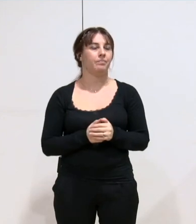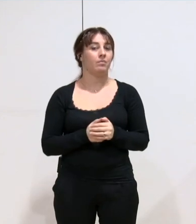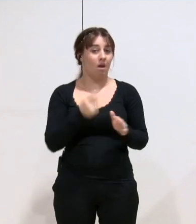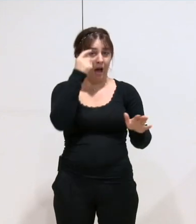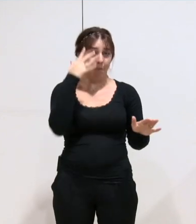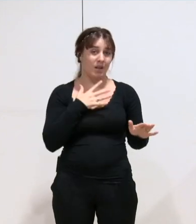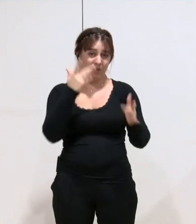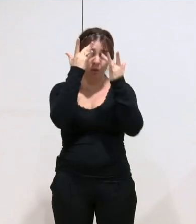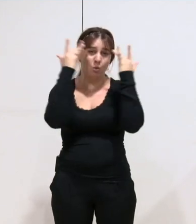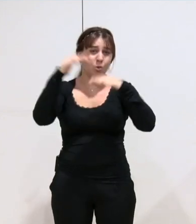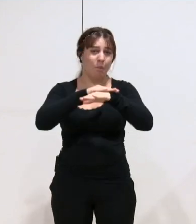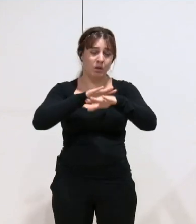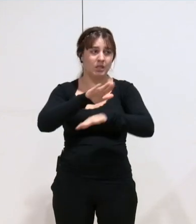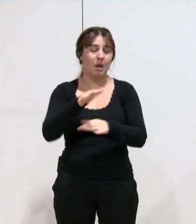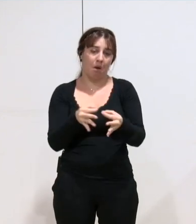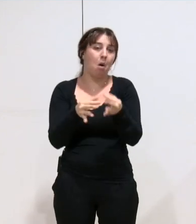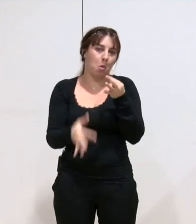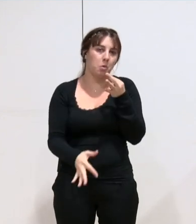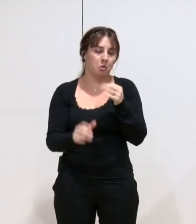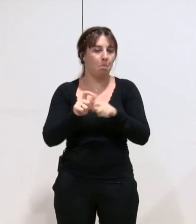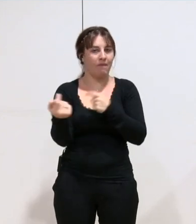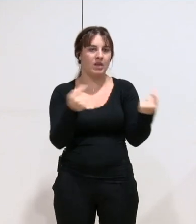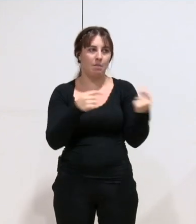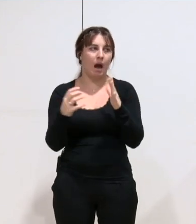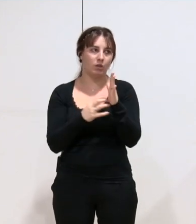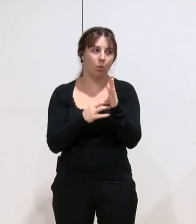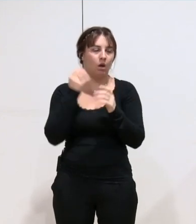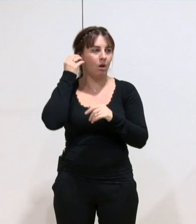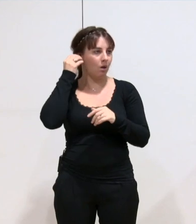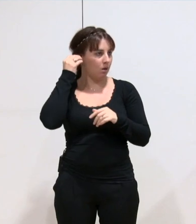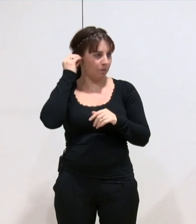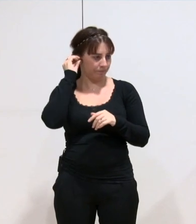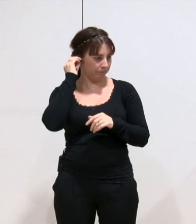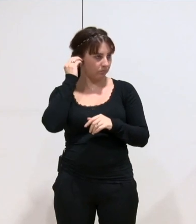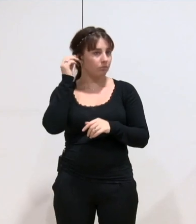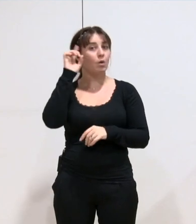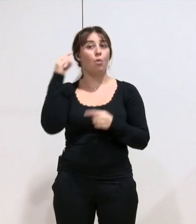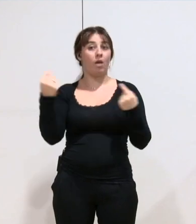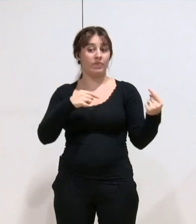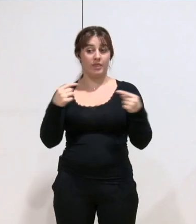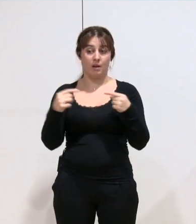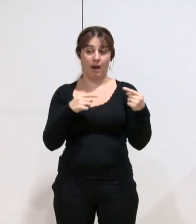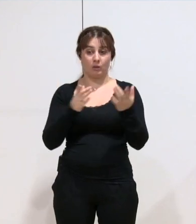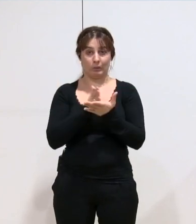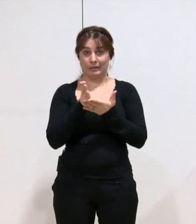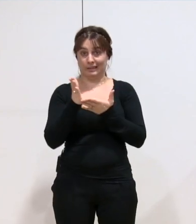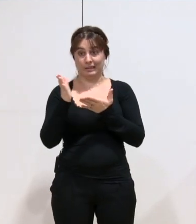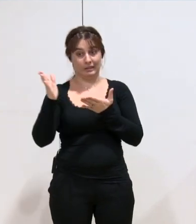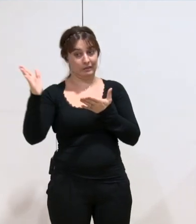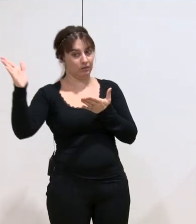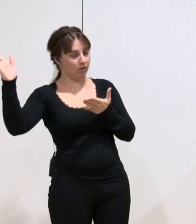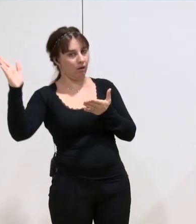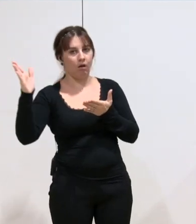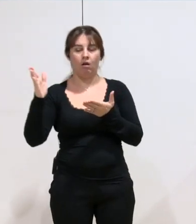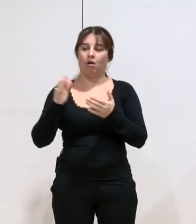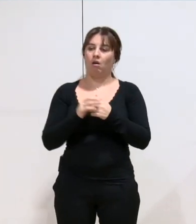culturelle-là, et je conclurai là-dessus le débat sur cette délibération, puisque c'est un débat qui déborde le cadre de cette délibération,